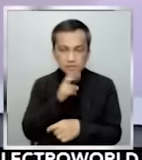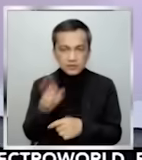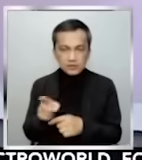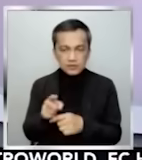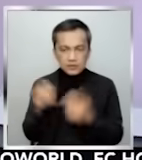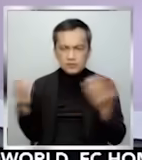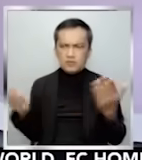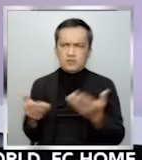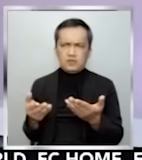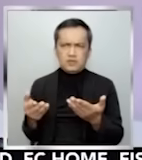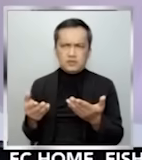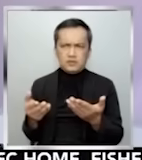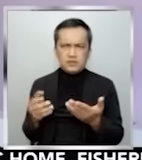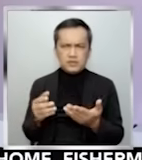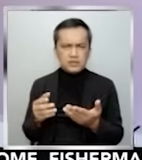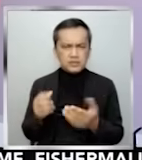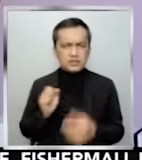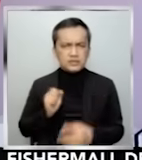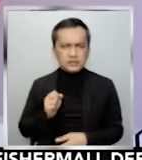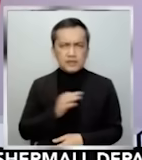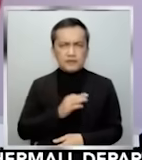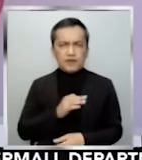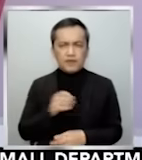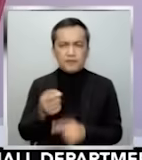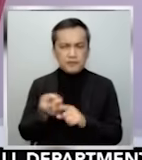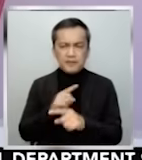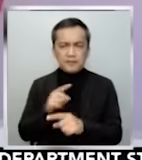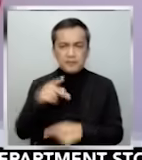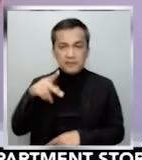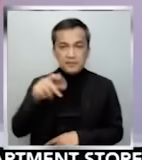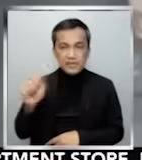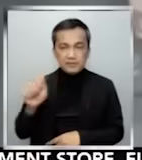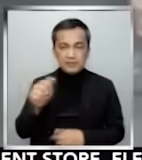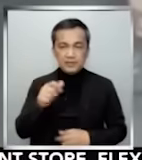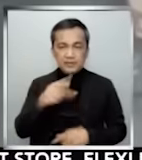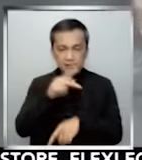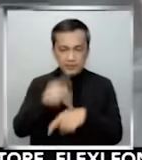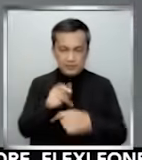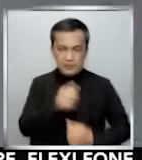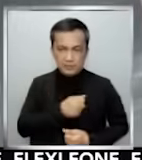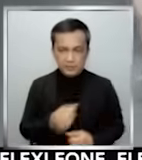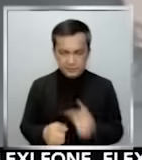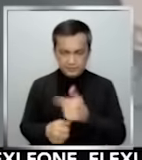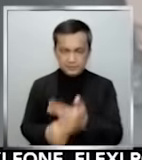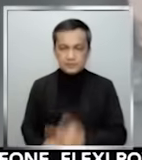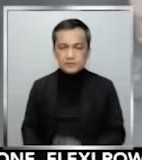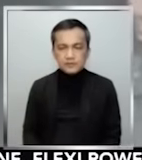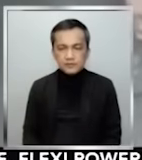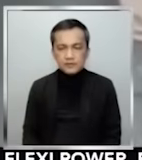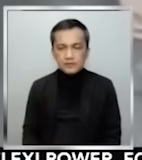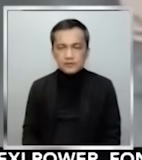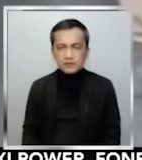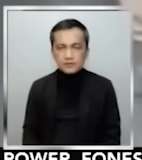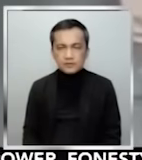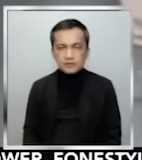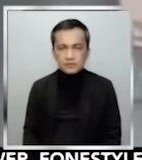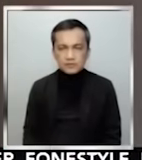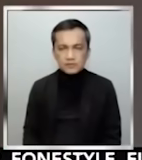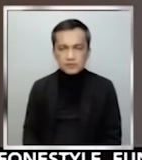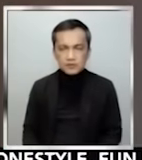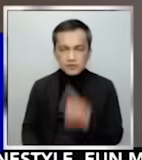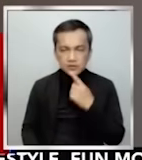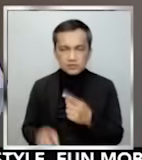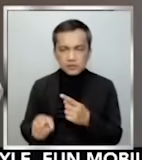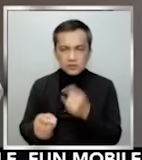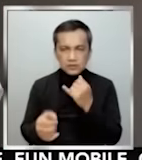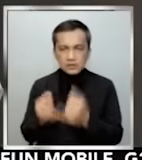pa tauhan ng Philippine Army matutok sibon Aquino Hulyo ng unang nabiktima ang